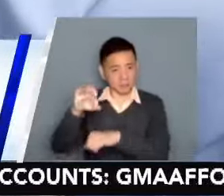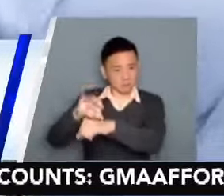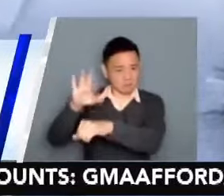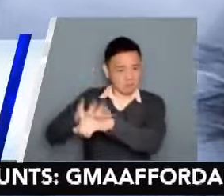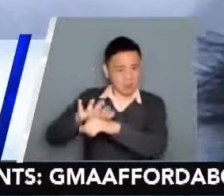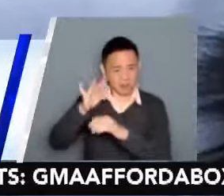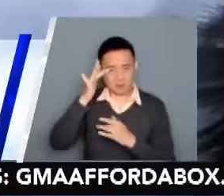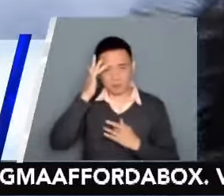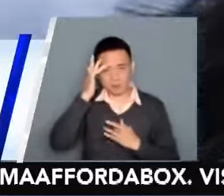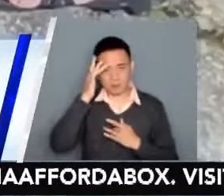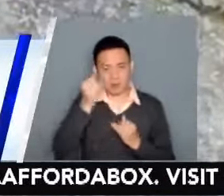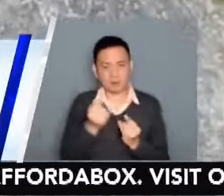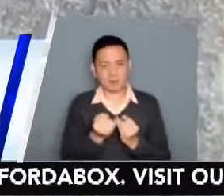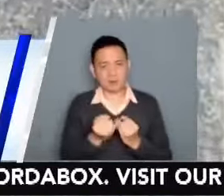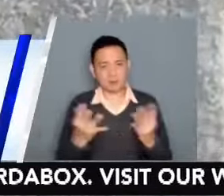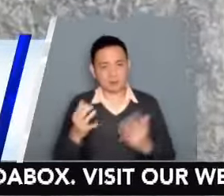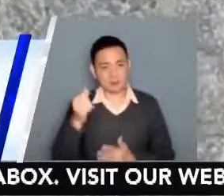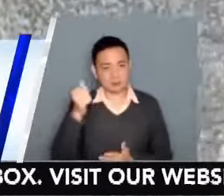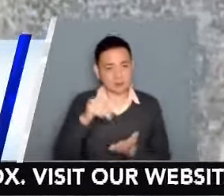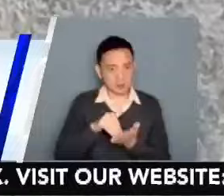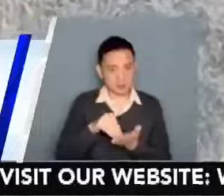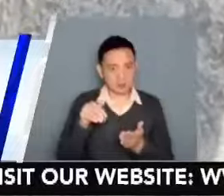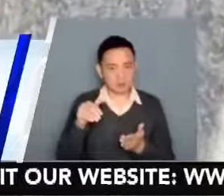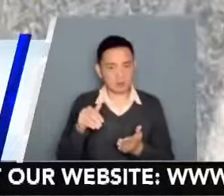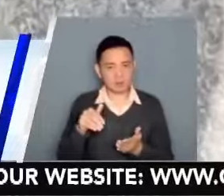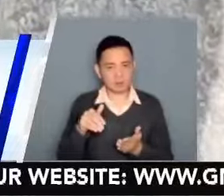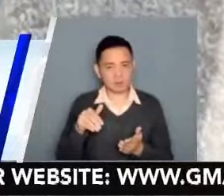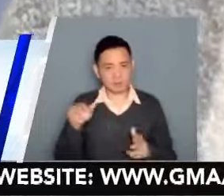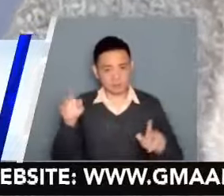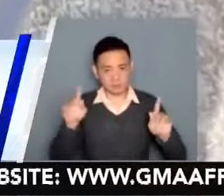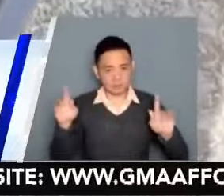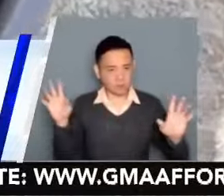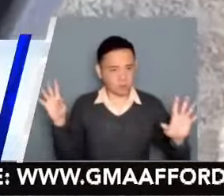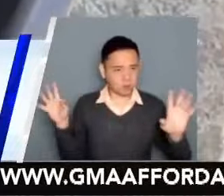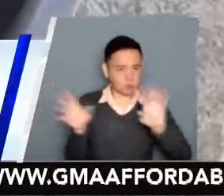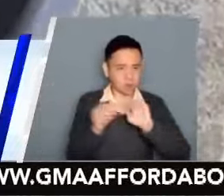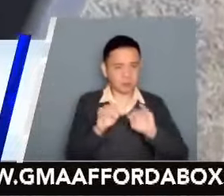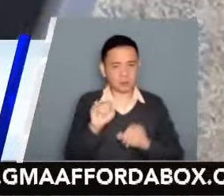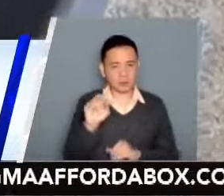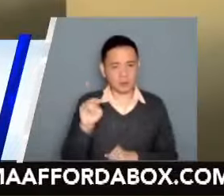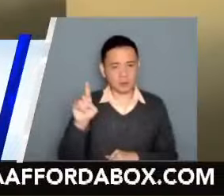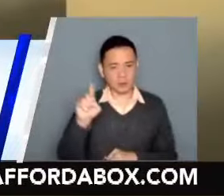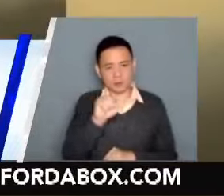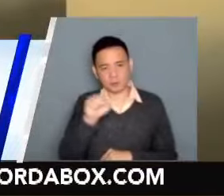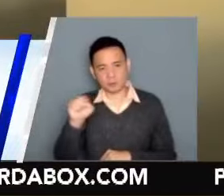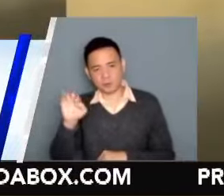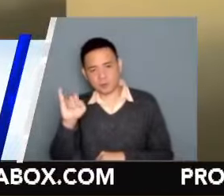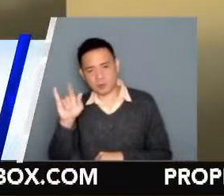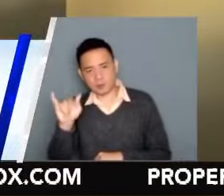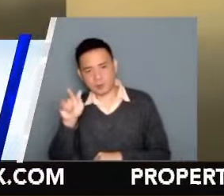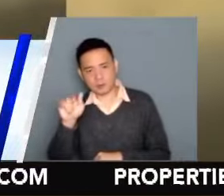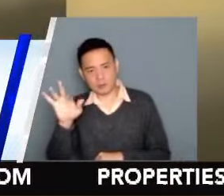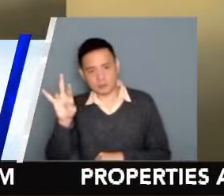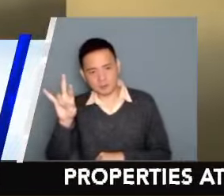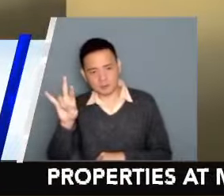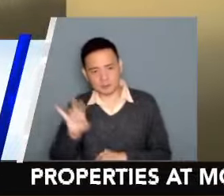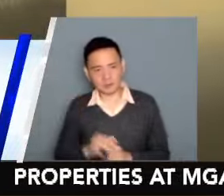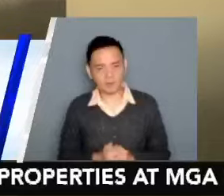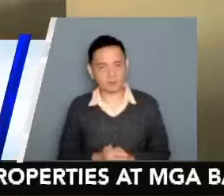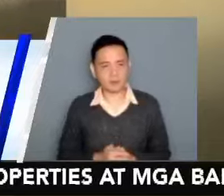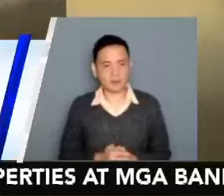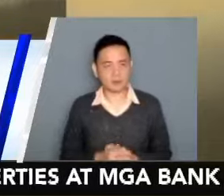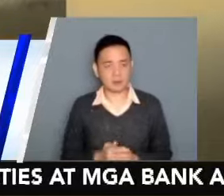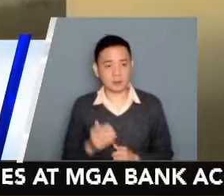na ang naitatalang kaso ng dengue roon mula January 1 hanggang July 27. Higit yang mas mataas kumpara sa kaparehong panahon noong